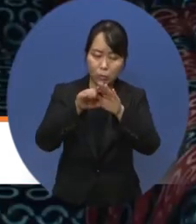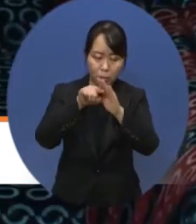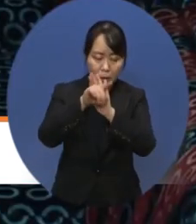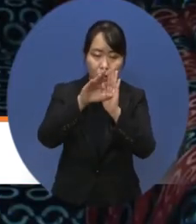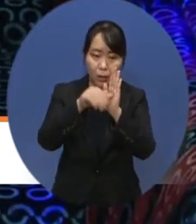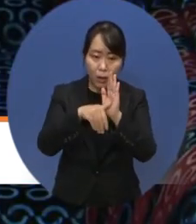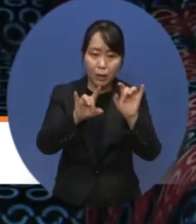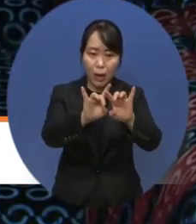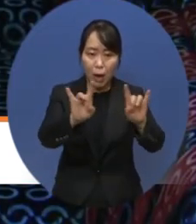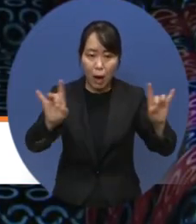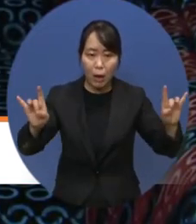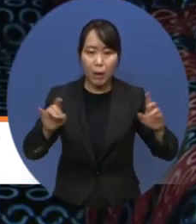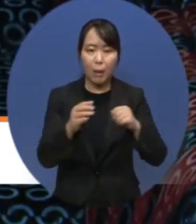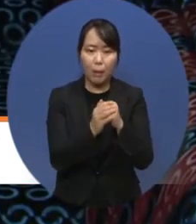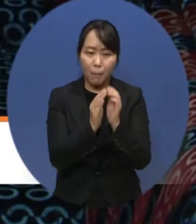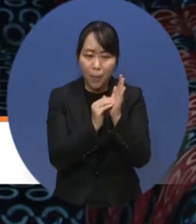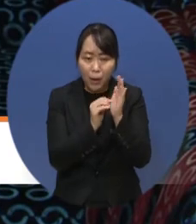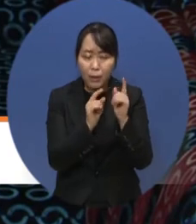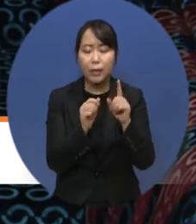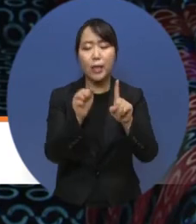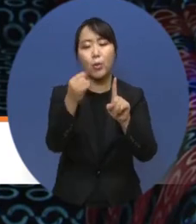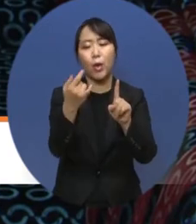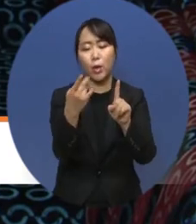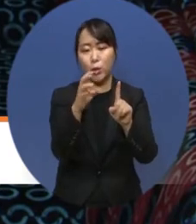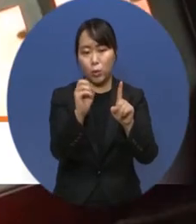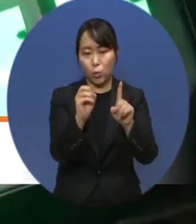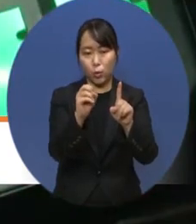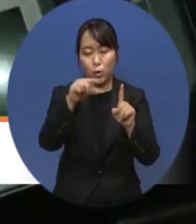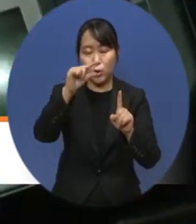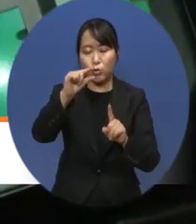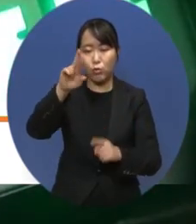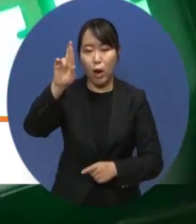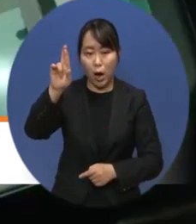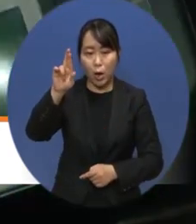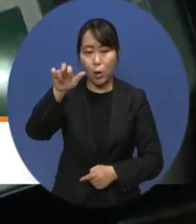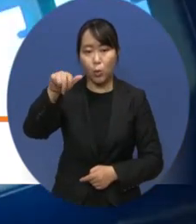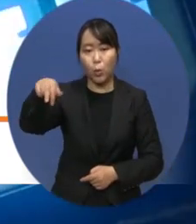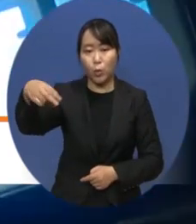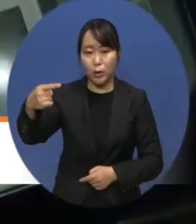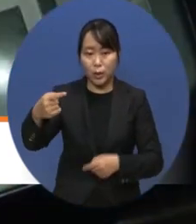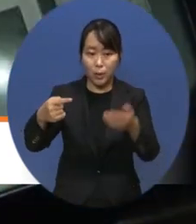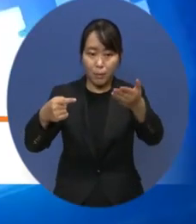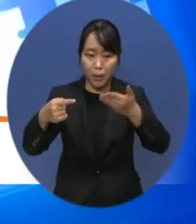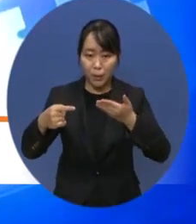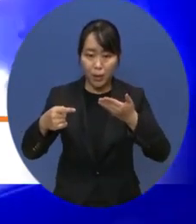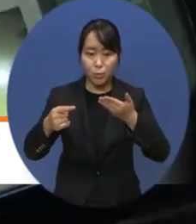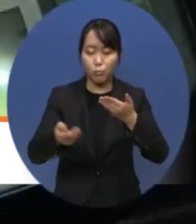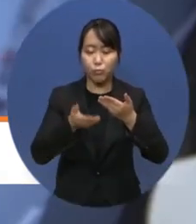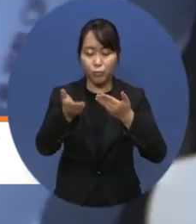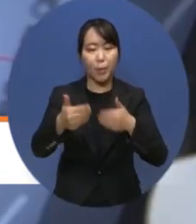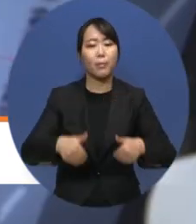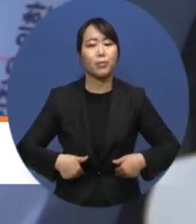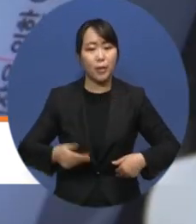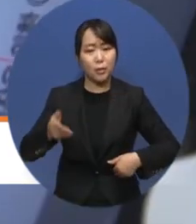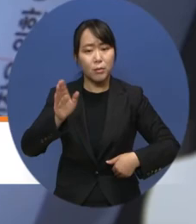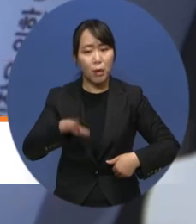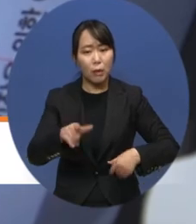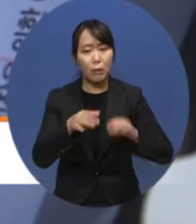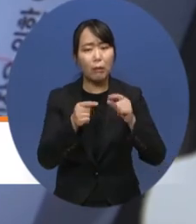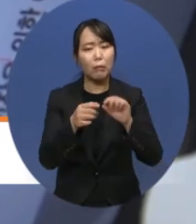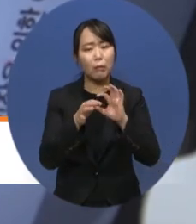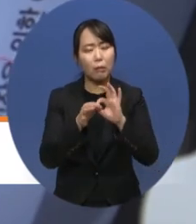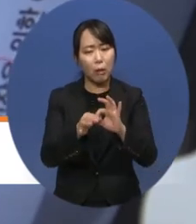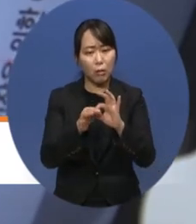개인별 암호화 된 일회용 qr 코드 를 발급받아 시설 관리자에게 제시해야 합니다 하지만 이 같은